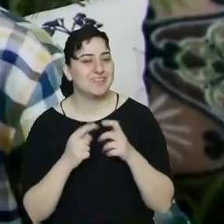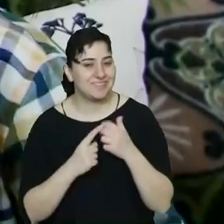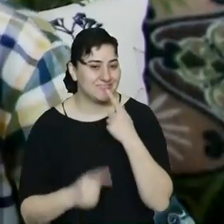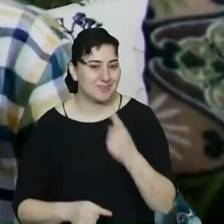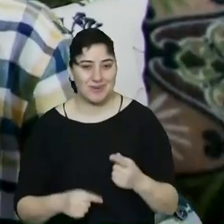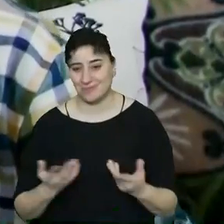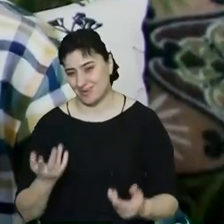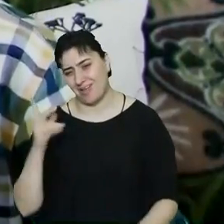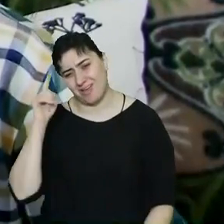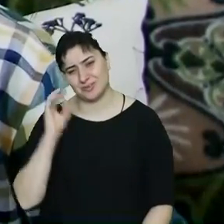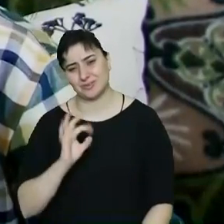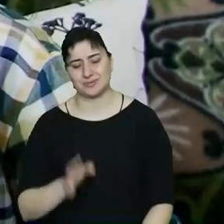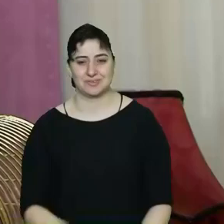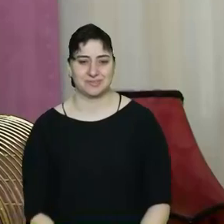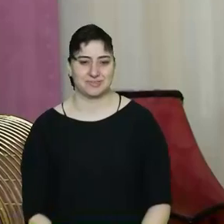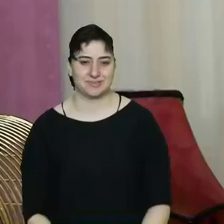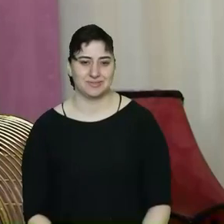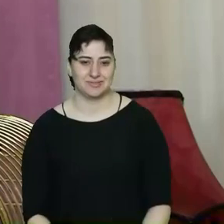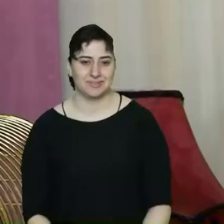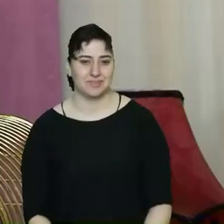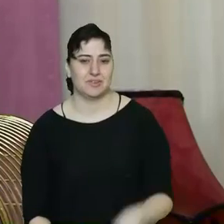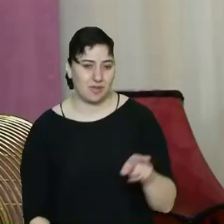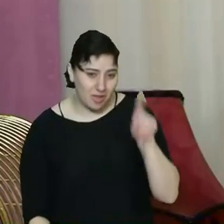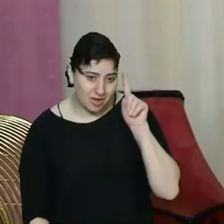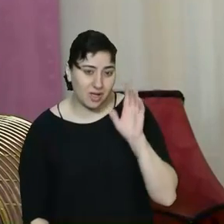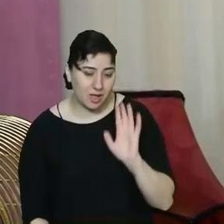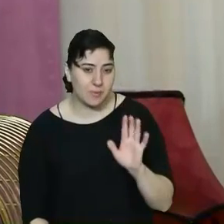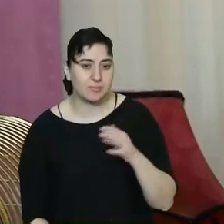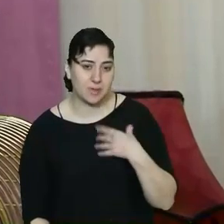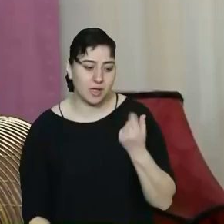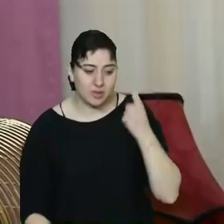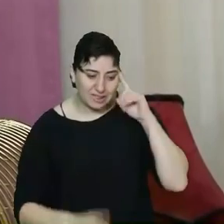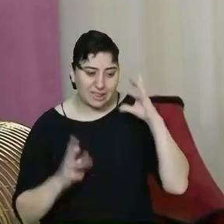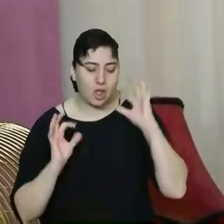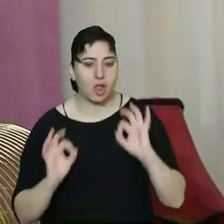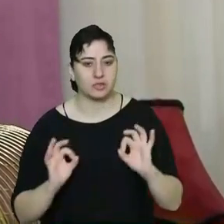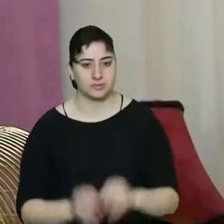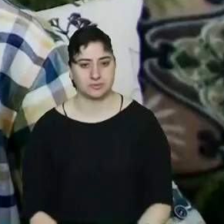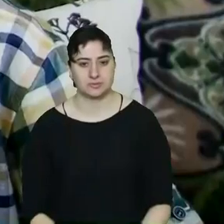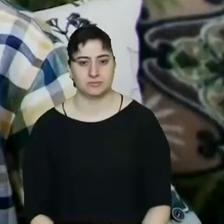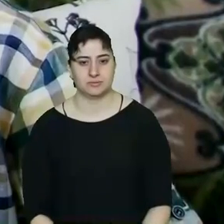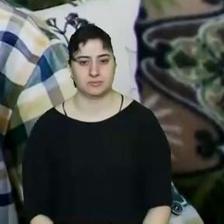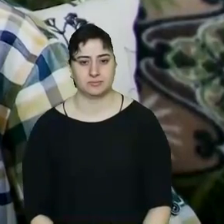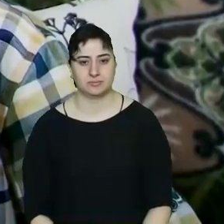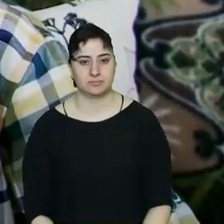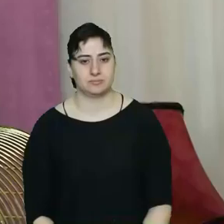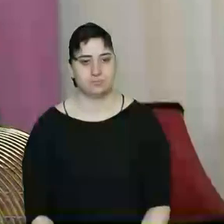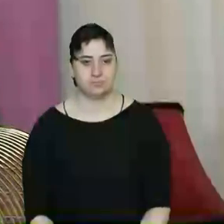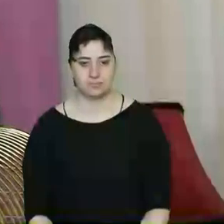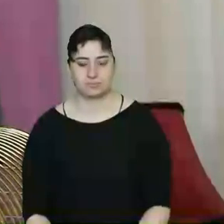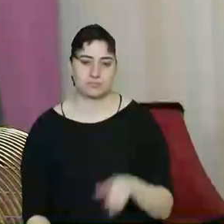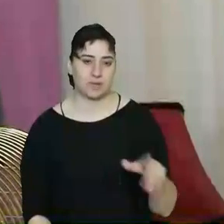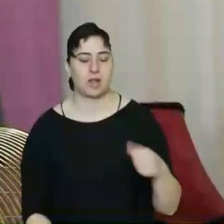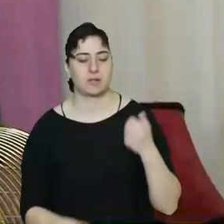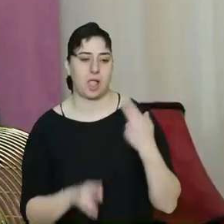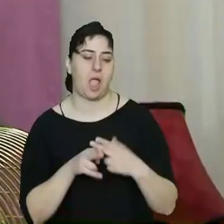Junior. Gördün mü baba? Çok tatlı bir hayvan valla. He o ağırı da ben az daha ağırımı oynatıyordum onun yüzünden. Neyse ben